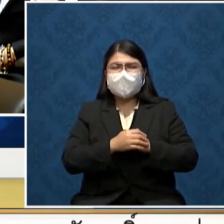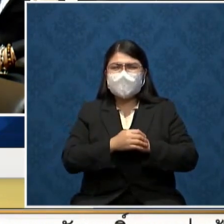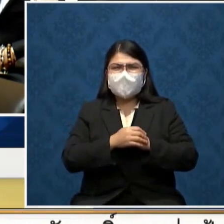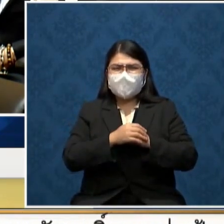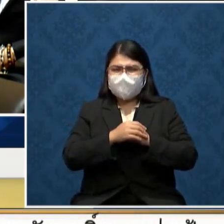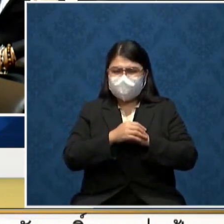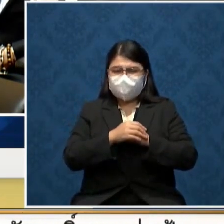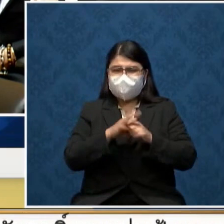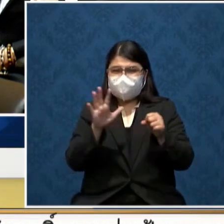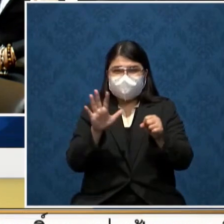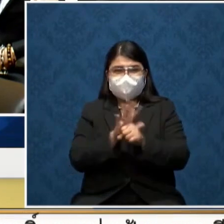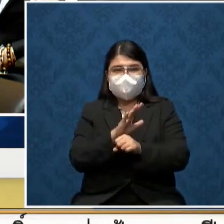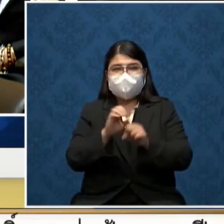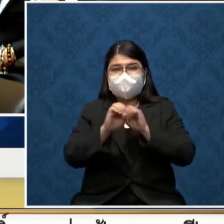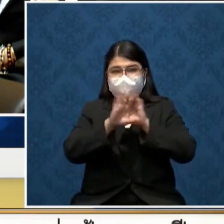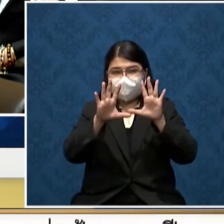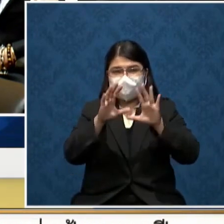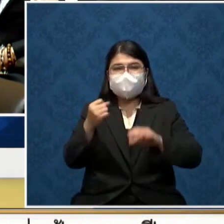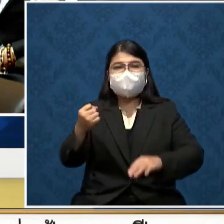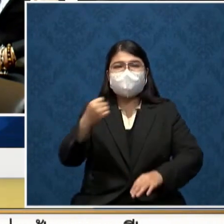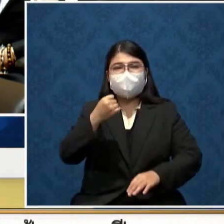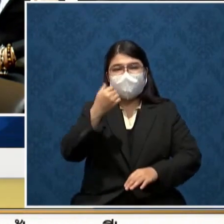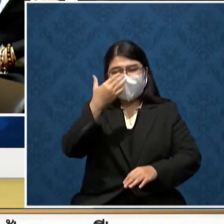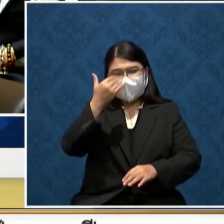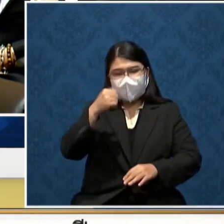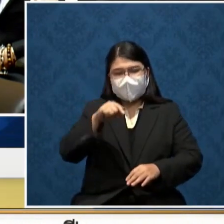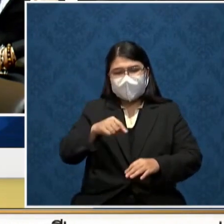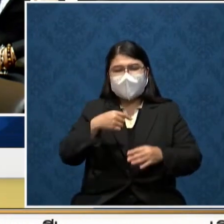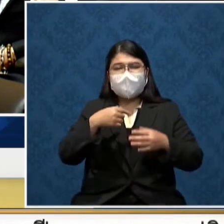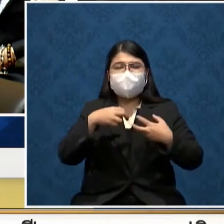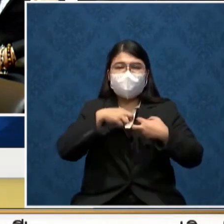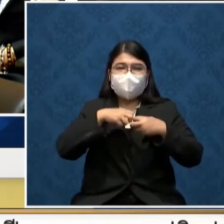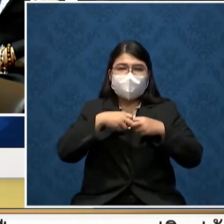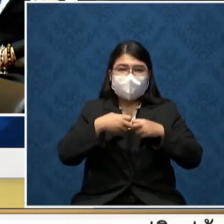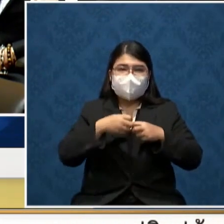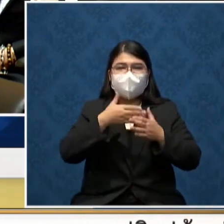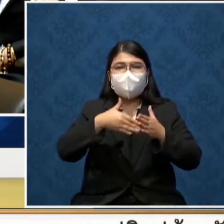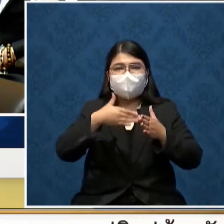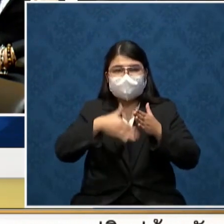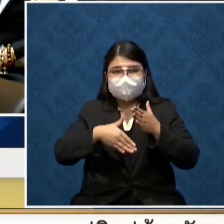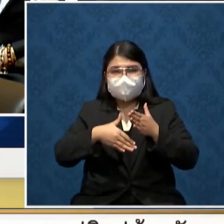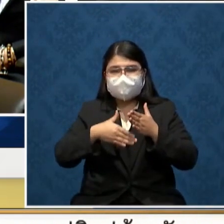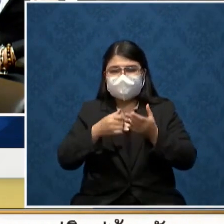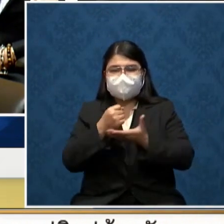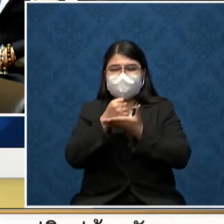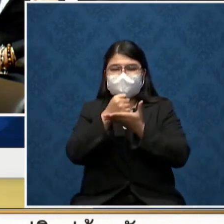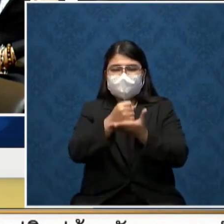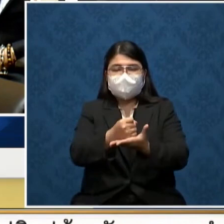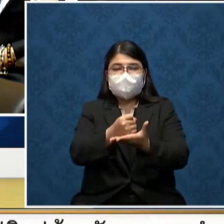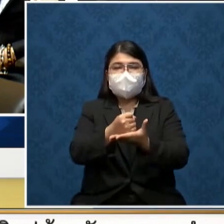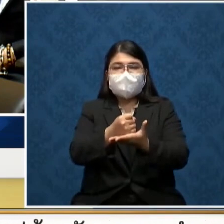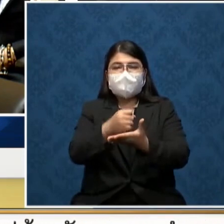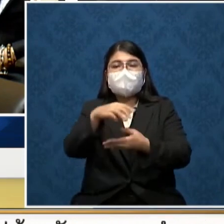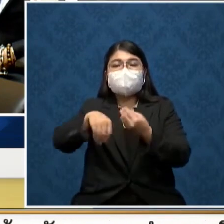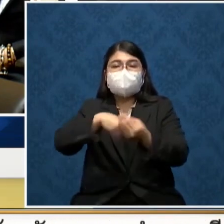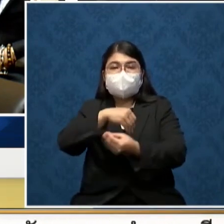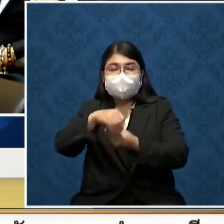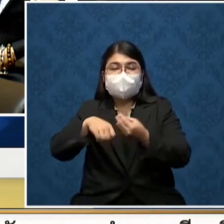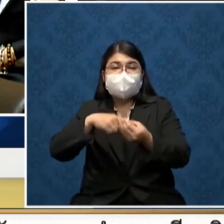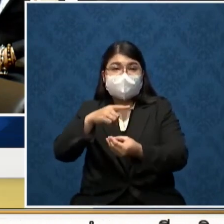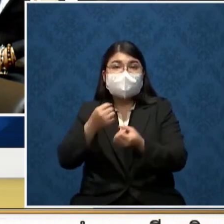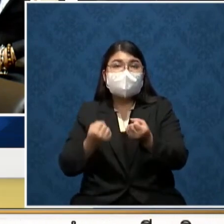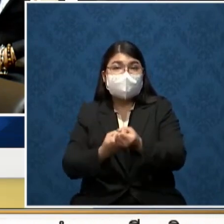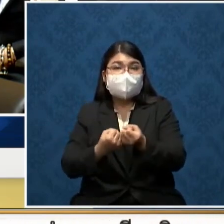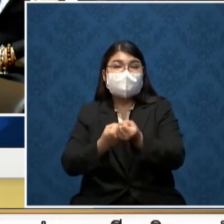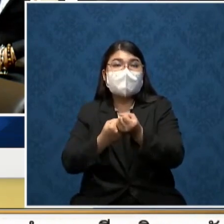อไม่ให้เกิดอุปสรรคต่างๆในการบริหารจัดการและในการขับเคลื่อนเศรษฐกิจขับเคลื่อนในด้านต่